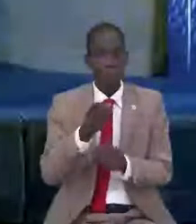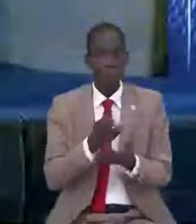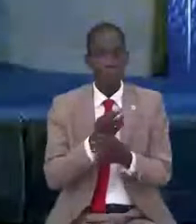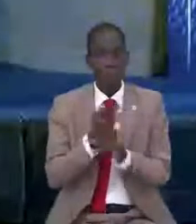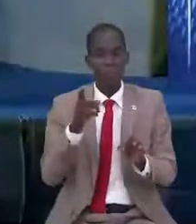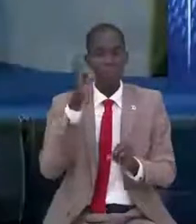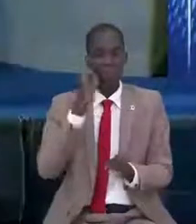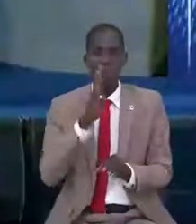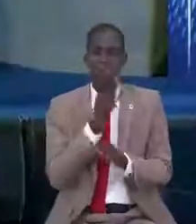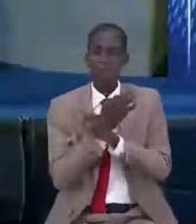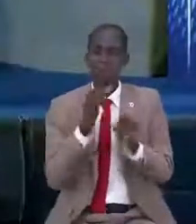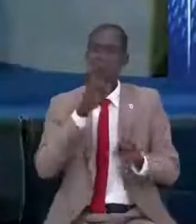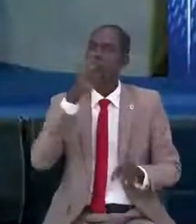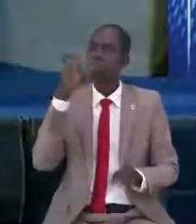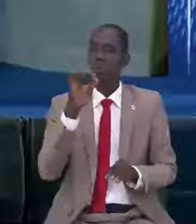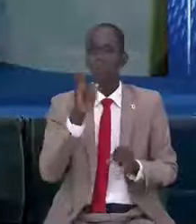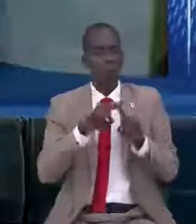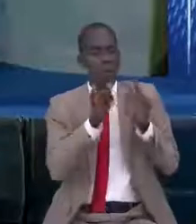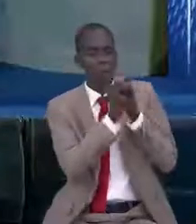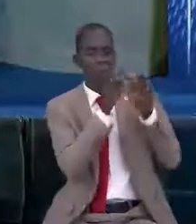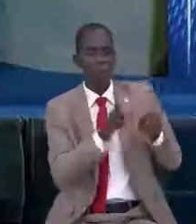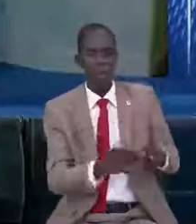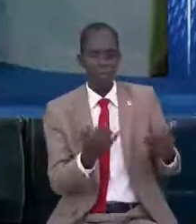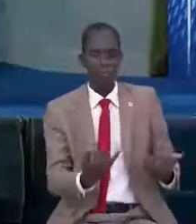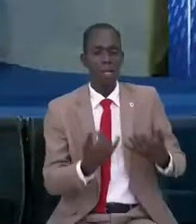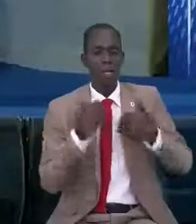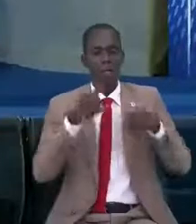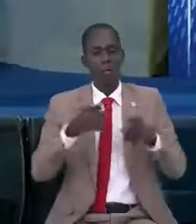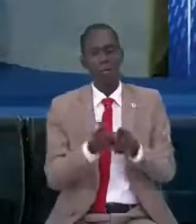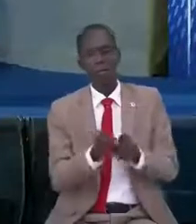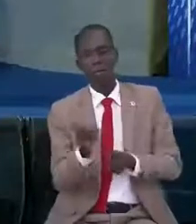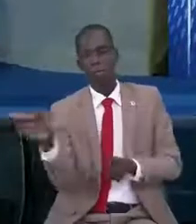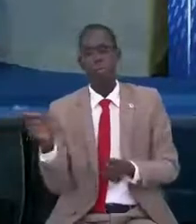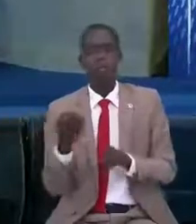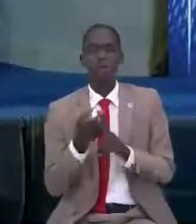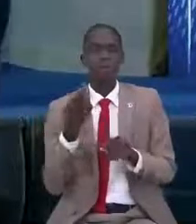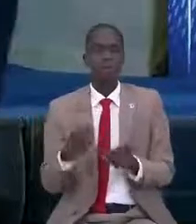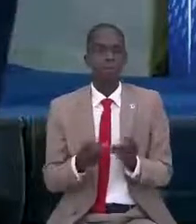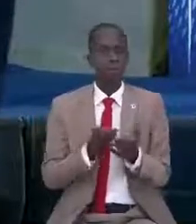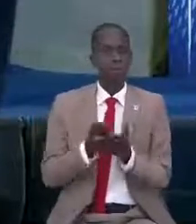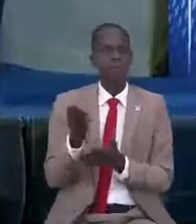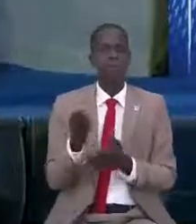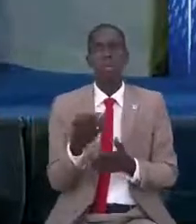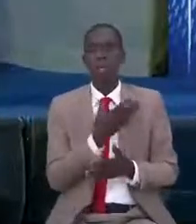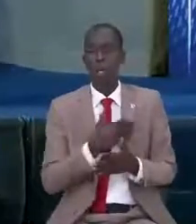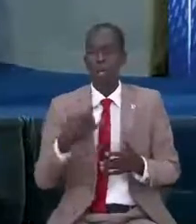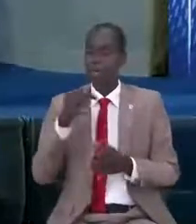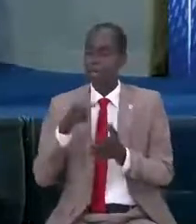serez réellement libre. Alors il s'est égaré de la vérité, il s'est égaré du Seigneur. Et bien